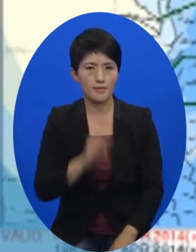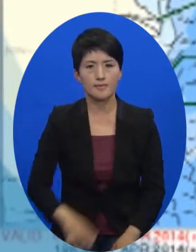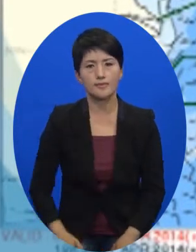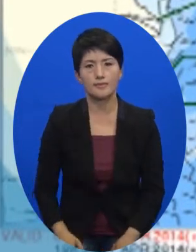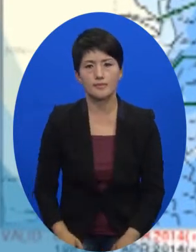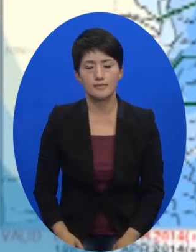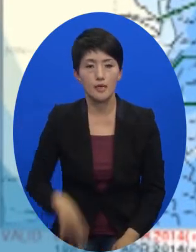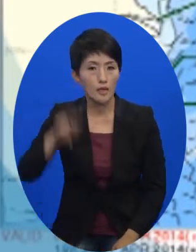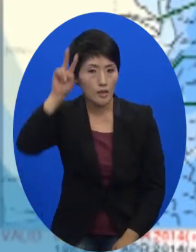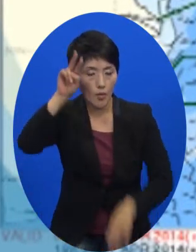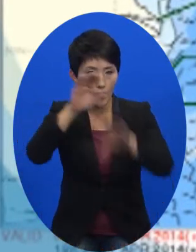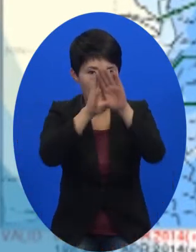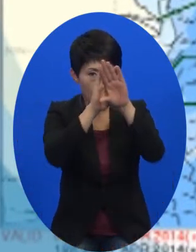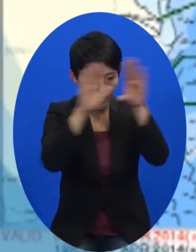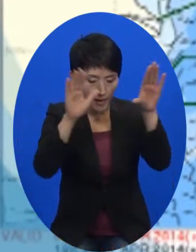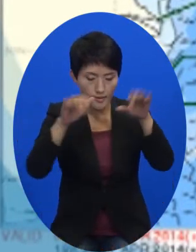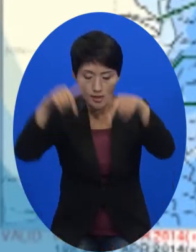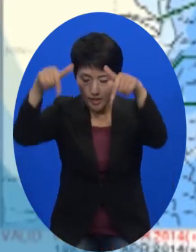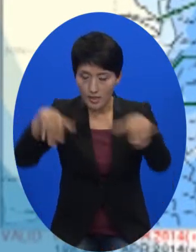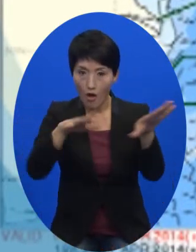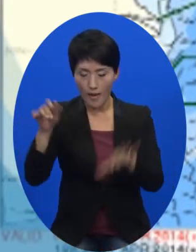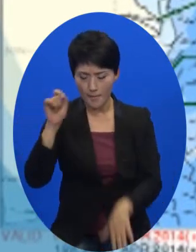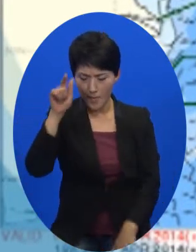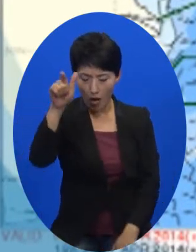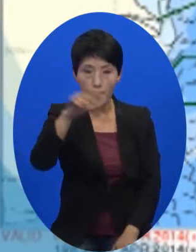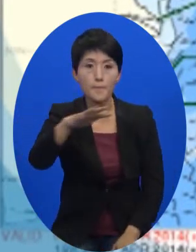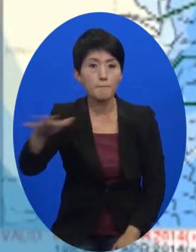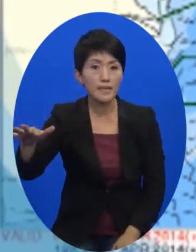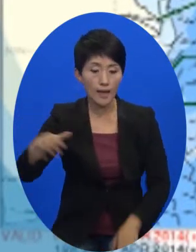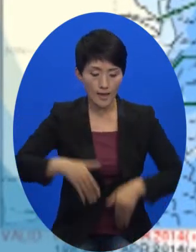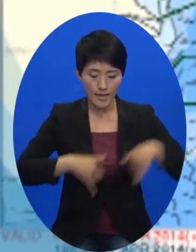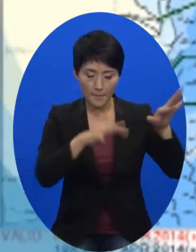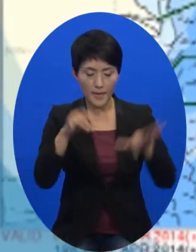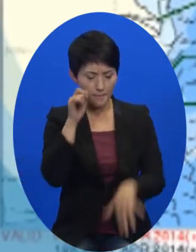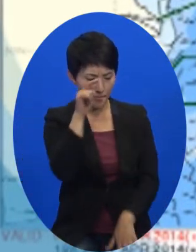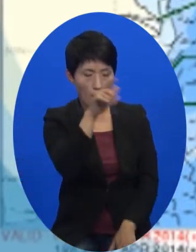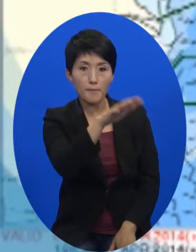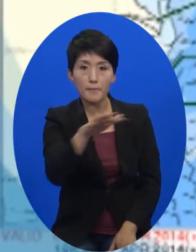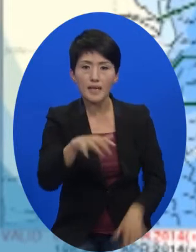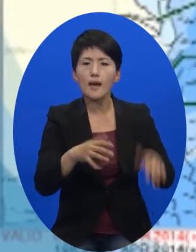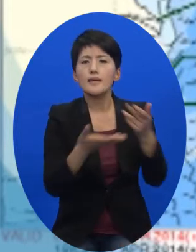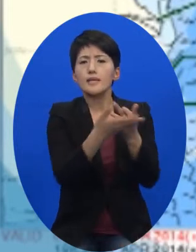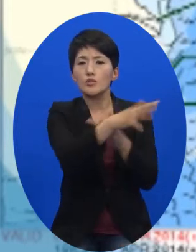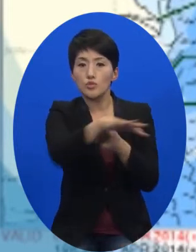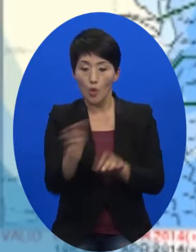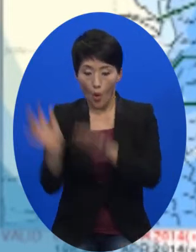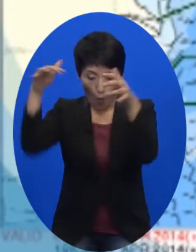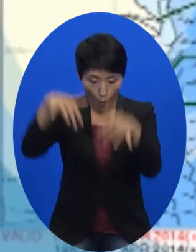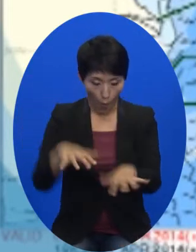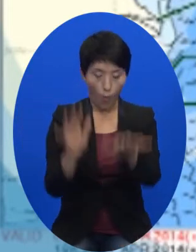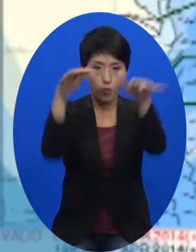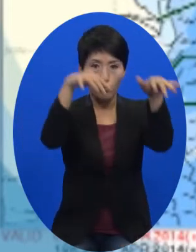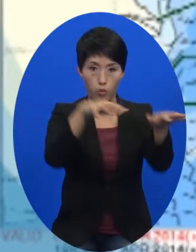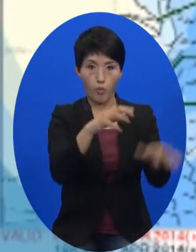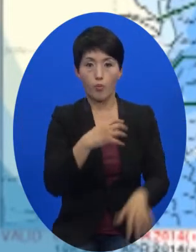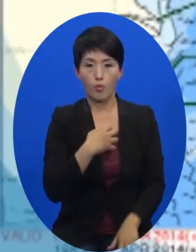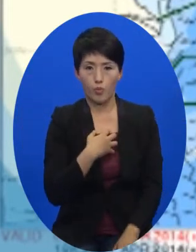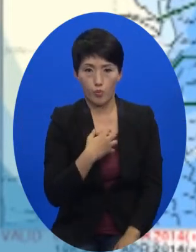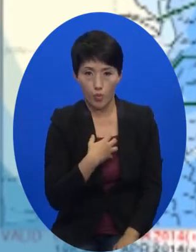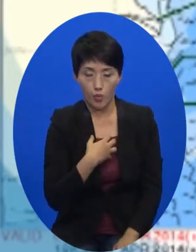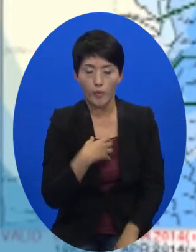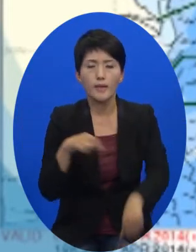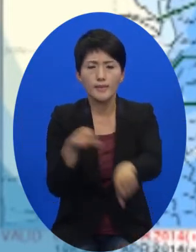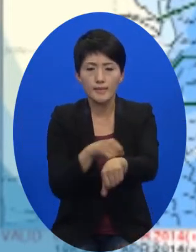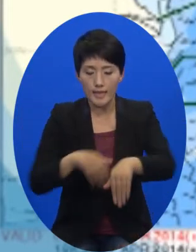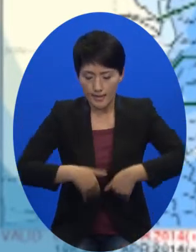있겠습니다. 한편 모레 낮부터 서해 남부 먼바다, 남해 먼바다, 제주도 전해상에서 물결이 점차 높게